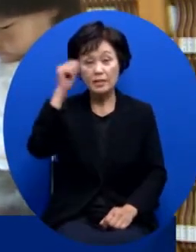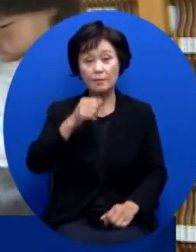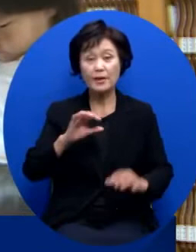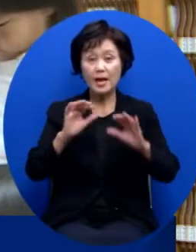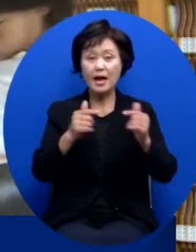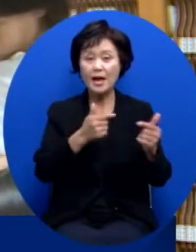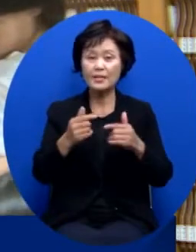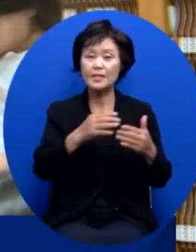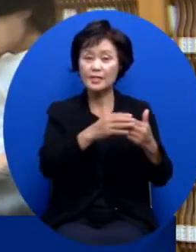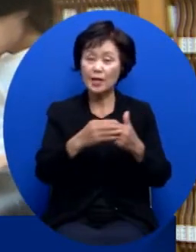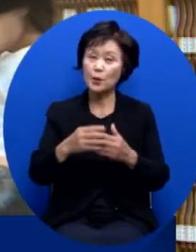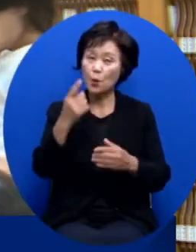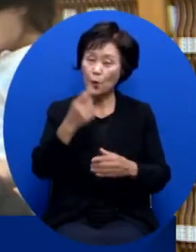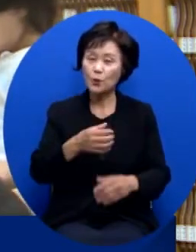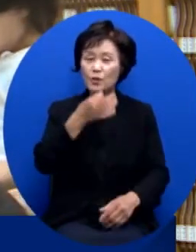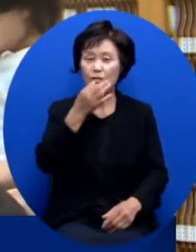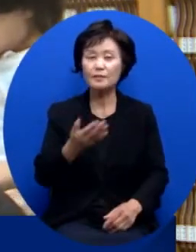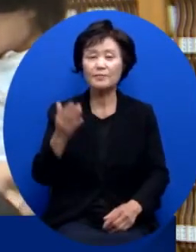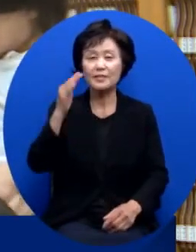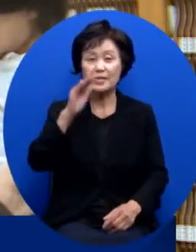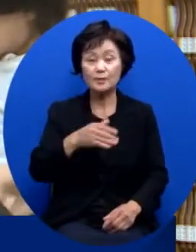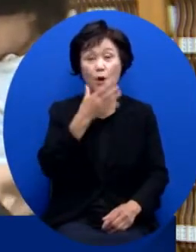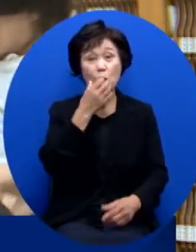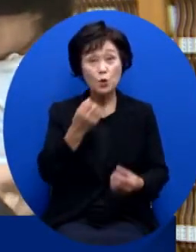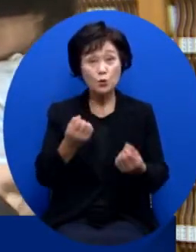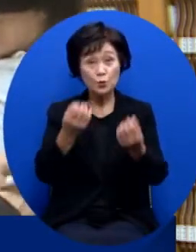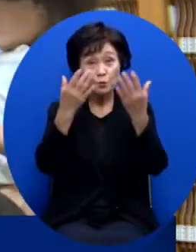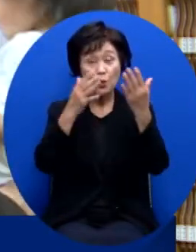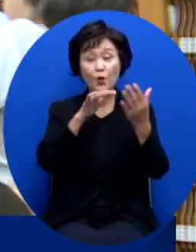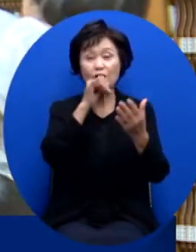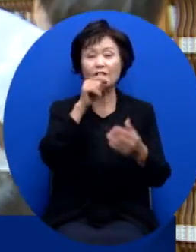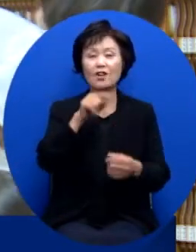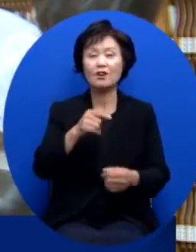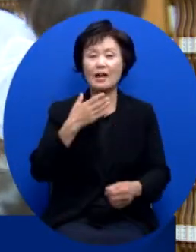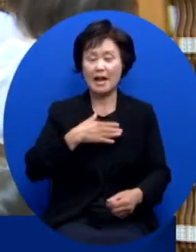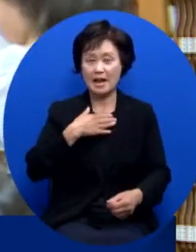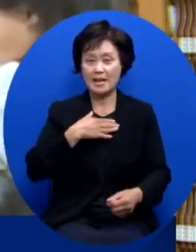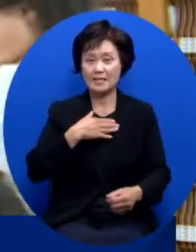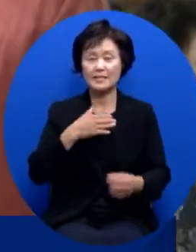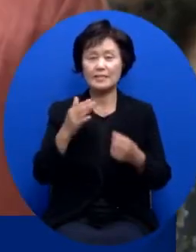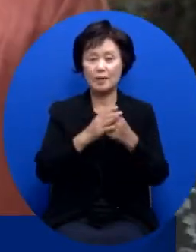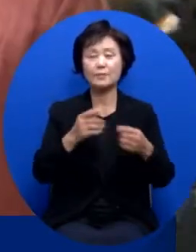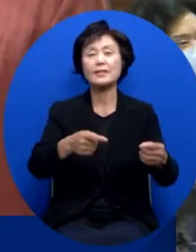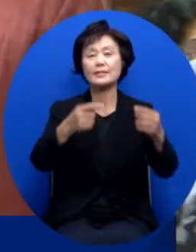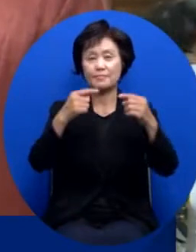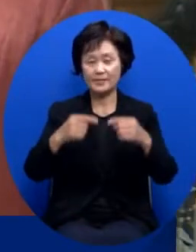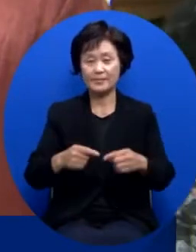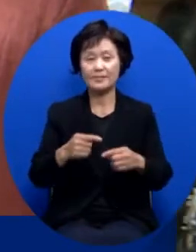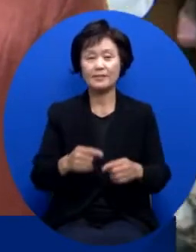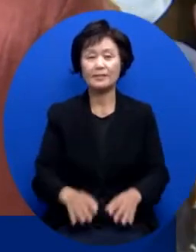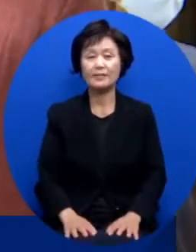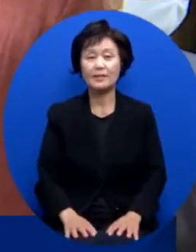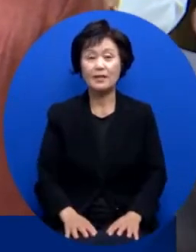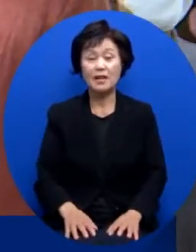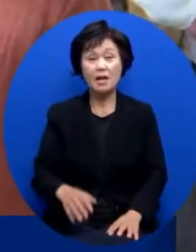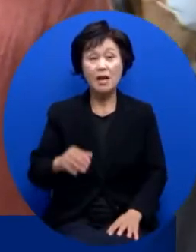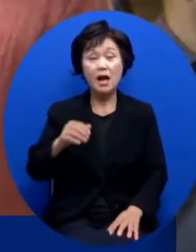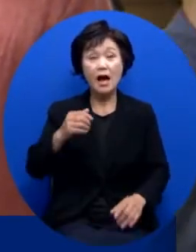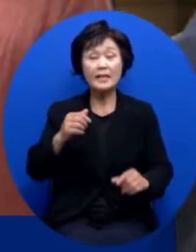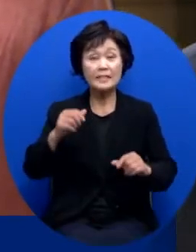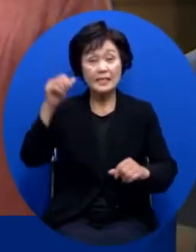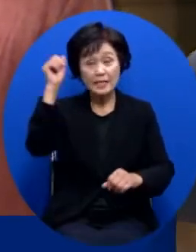our children, we know that a lot of blessing comes out of it. 아직 새벽 기도가 많이